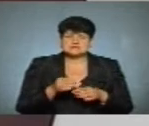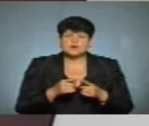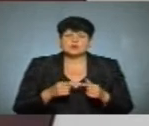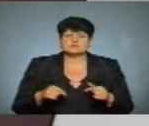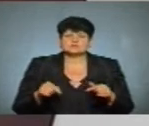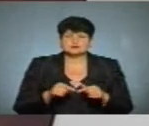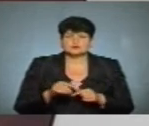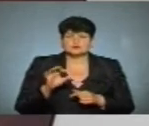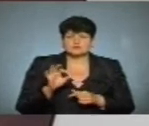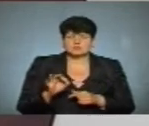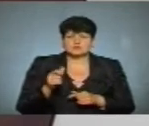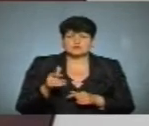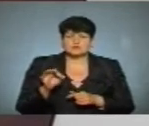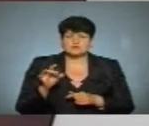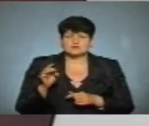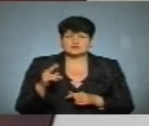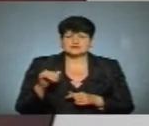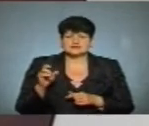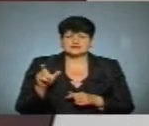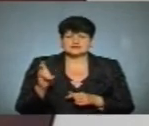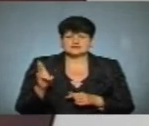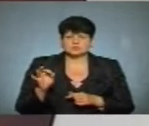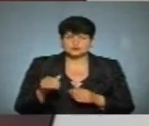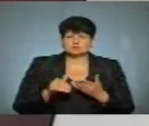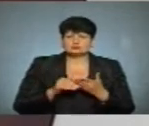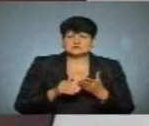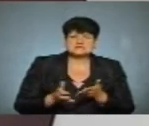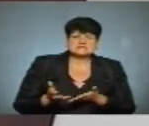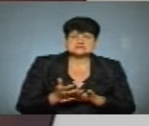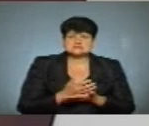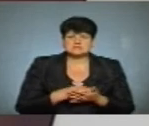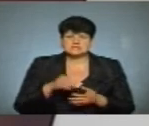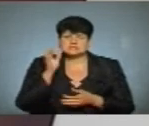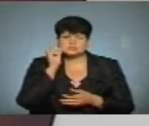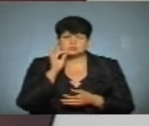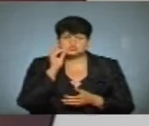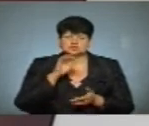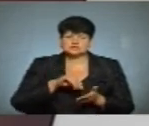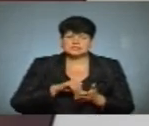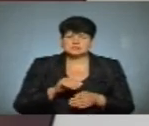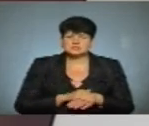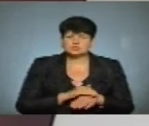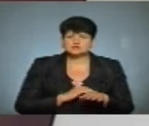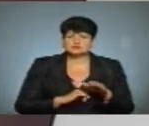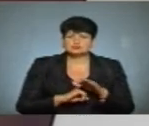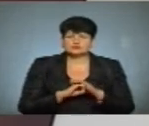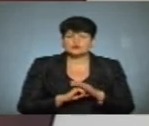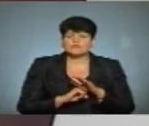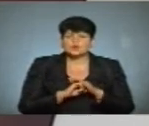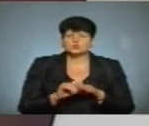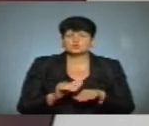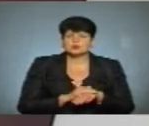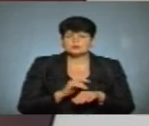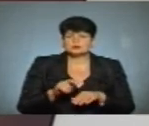благодійного фонду Ольга Гордієнко. За її словами, допомогли зібрати солодощі члени благодійного фонду «Фонд добрих